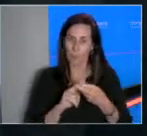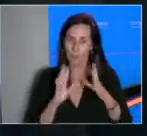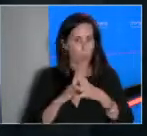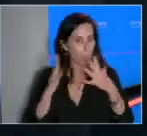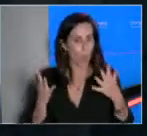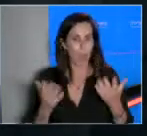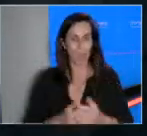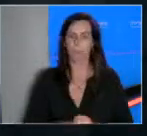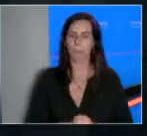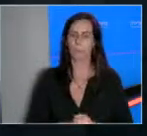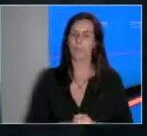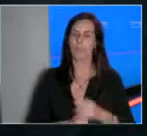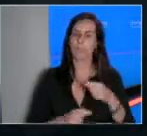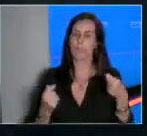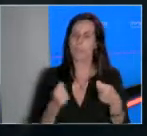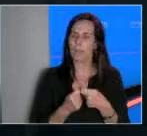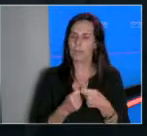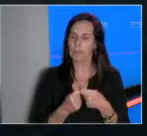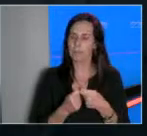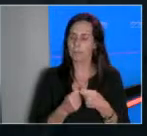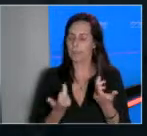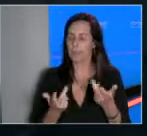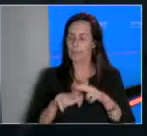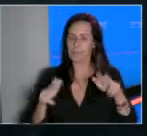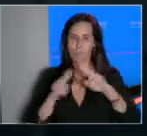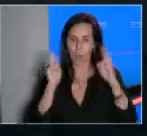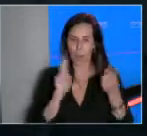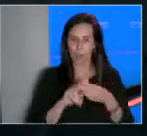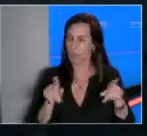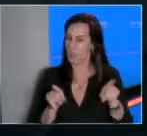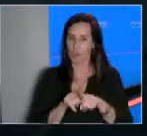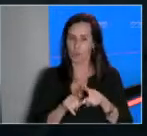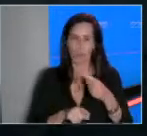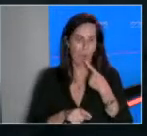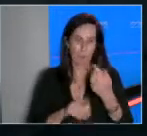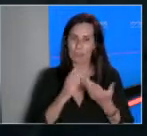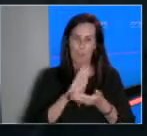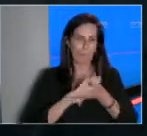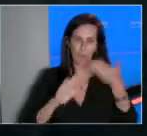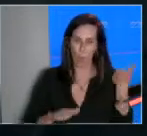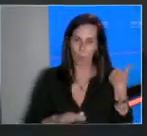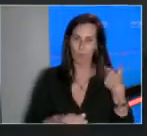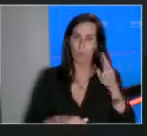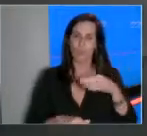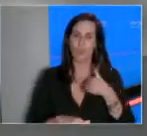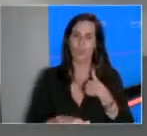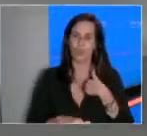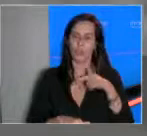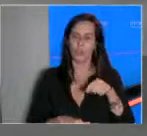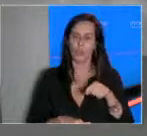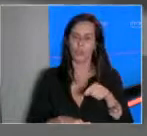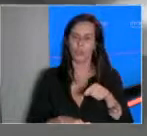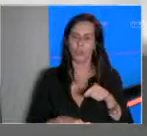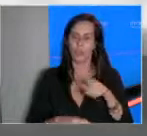מאוד גדולה. תראה, אז מבחינת הקונסטלציה הבינלאומית, כמו שרמזתי מקודם, יש לנו כאן